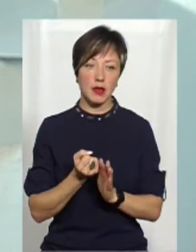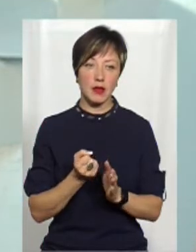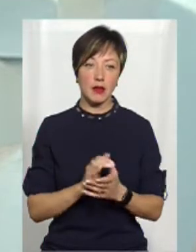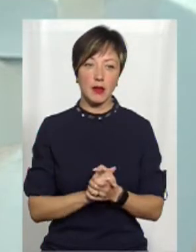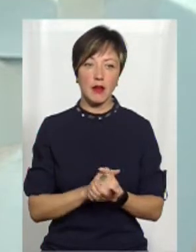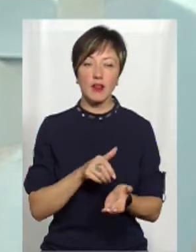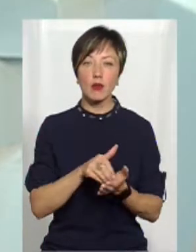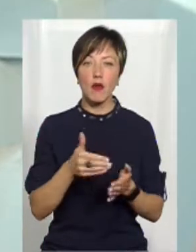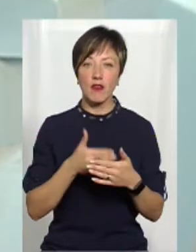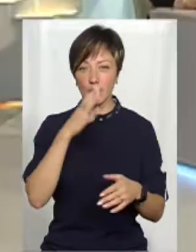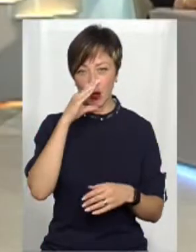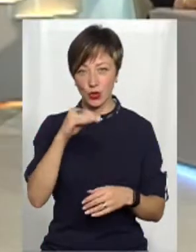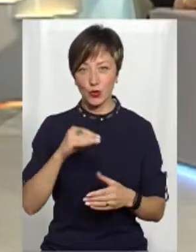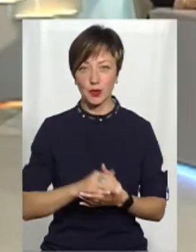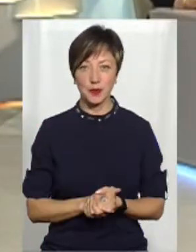від маршруток.